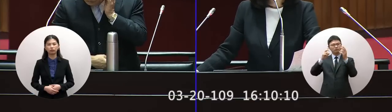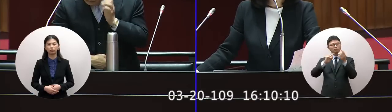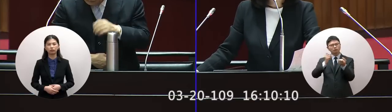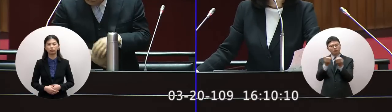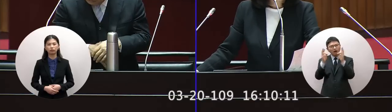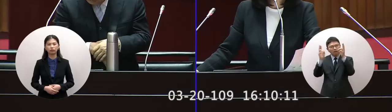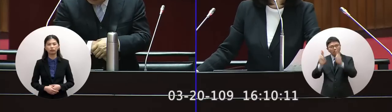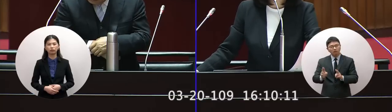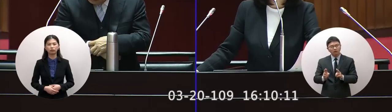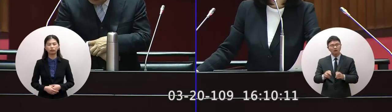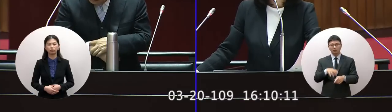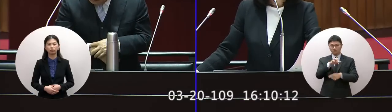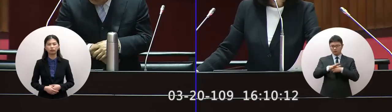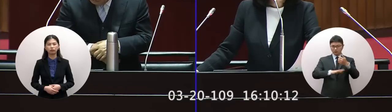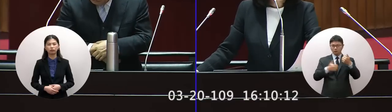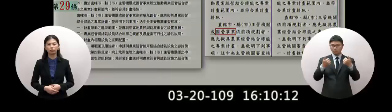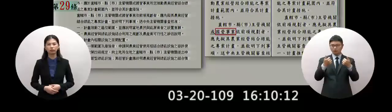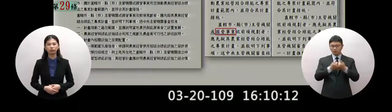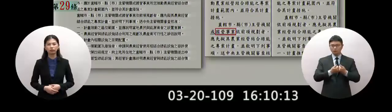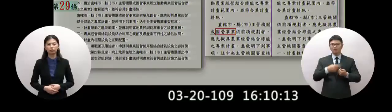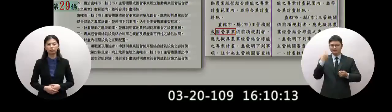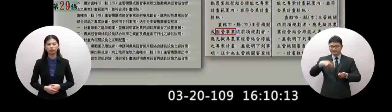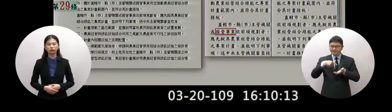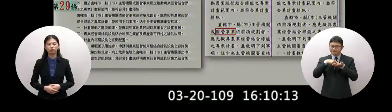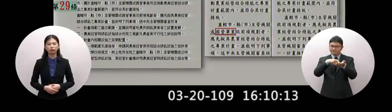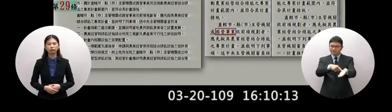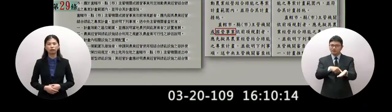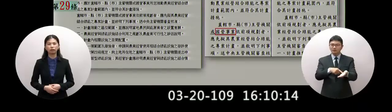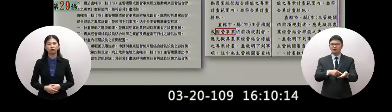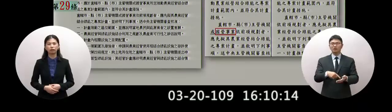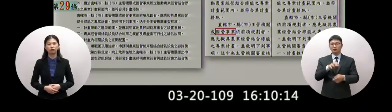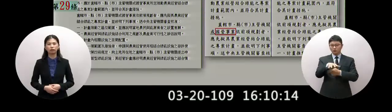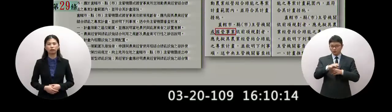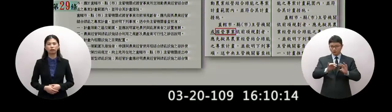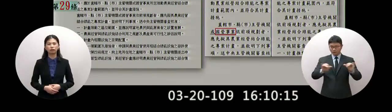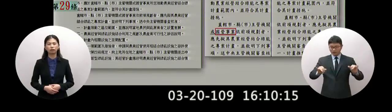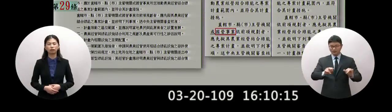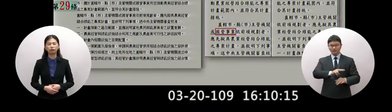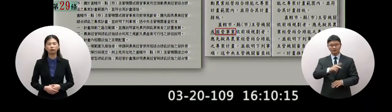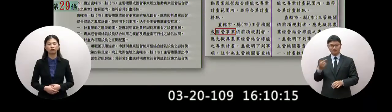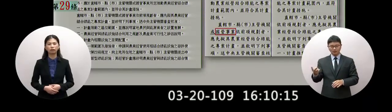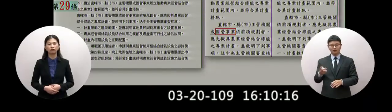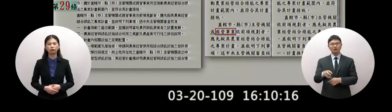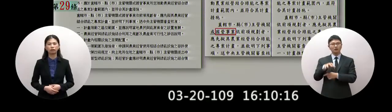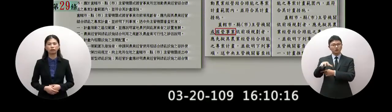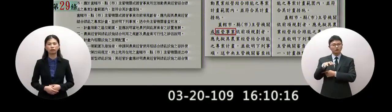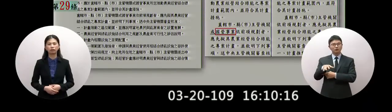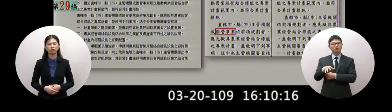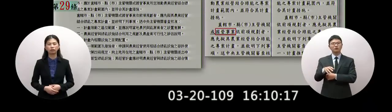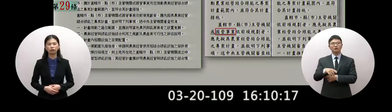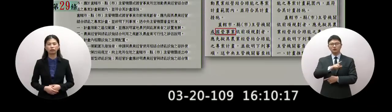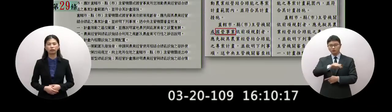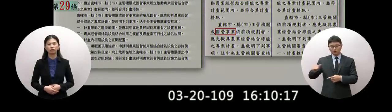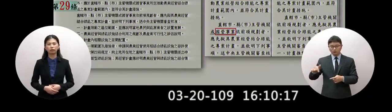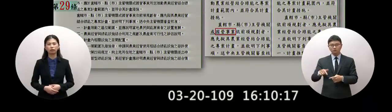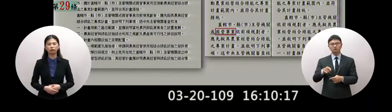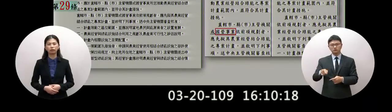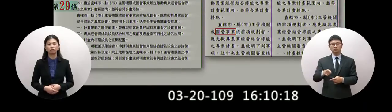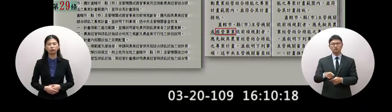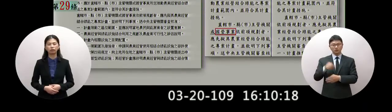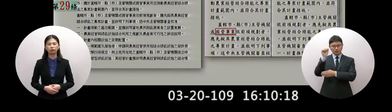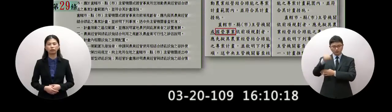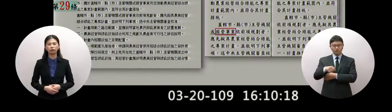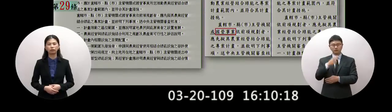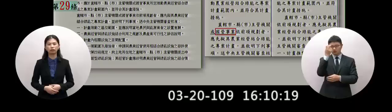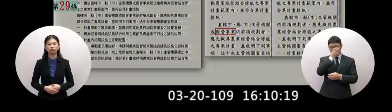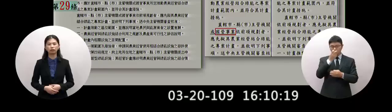他再一次修正了申请农业用地做农业设施容许使用审